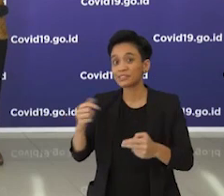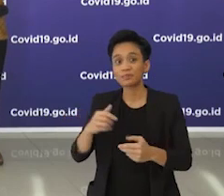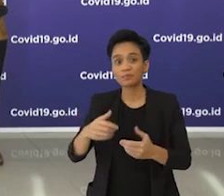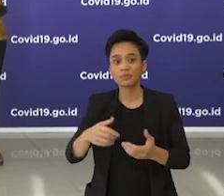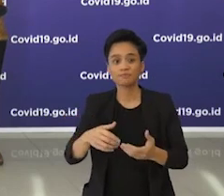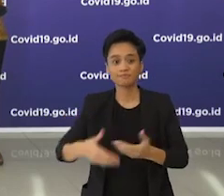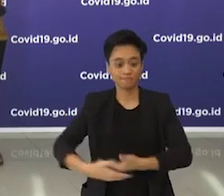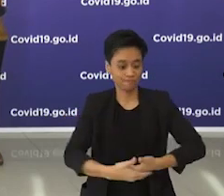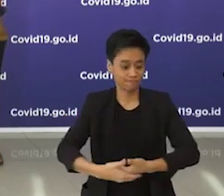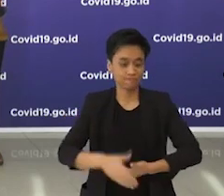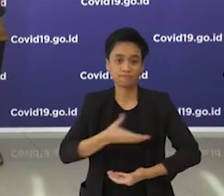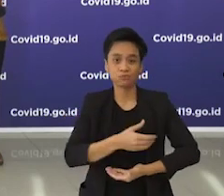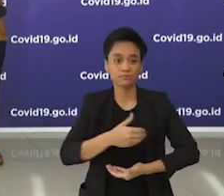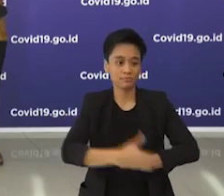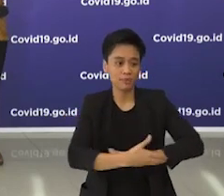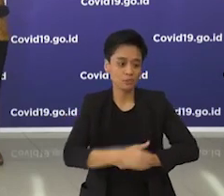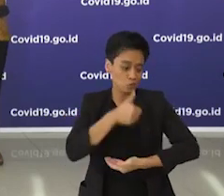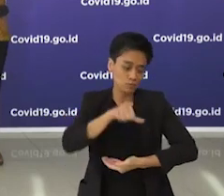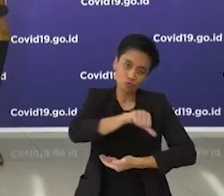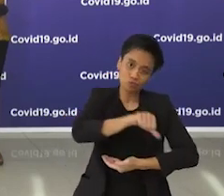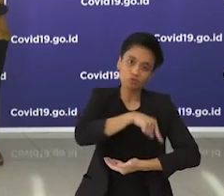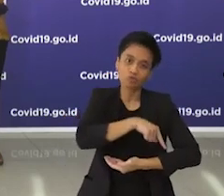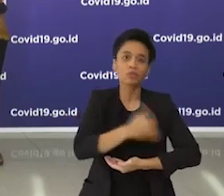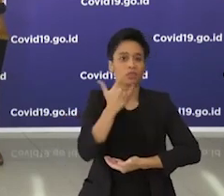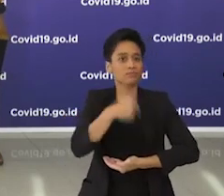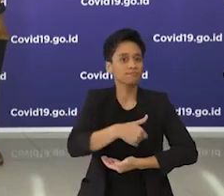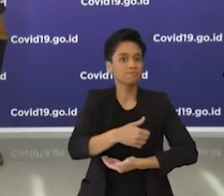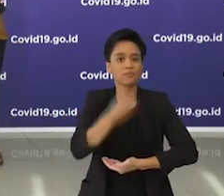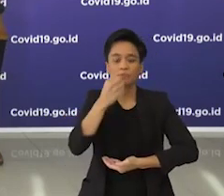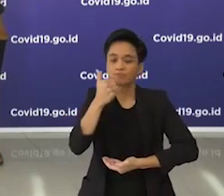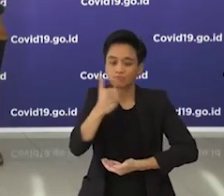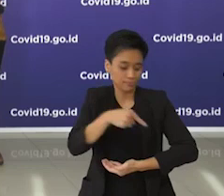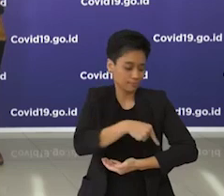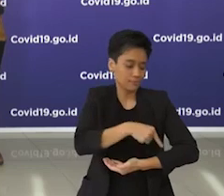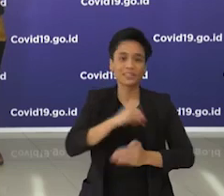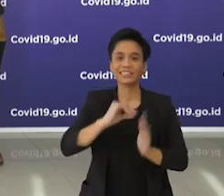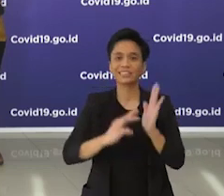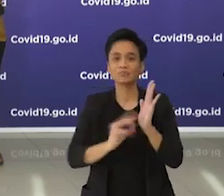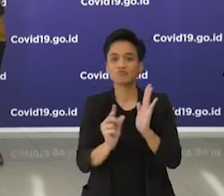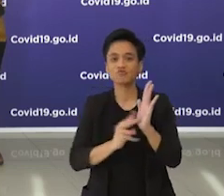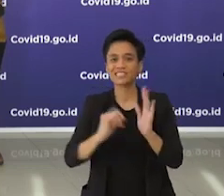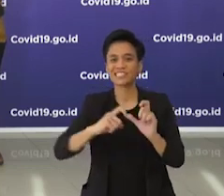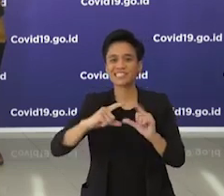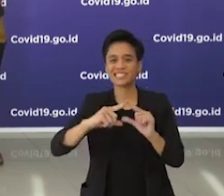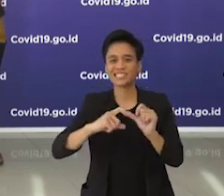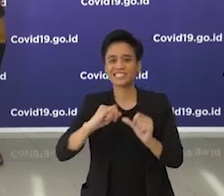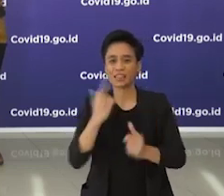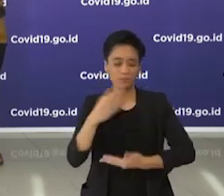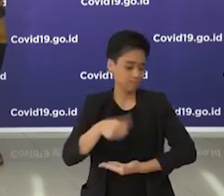tetap bisa memberikan ASI nya anak-anak tetap diberikan imunisasi sabar dan tenang